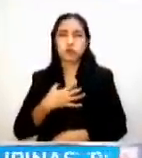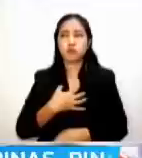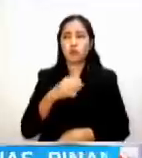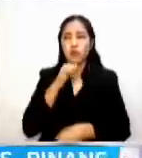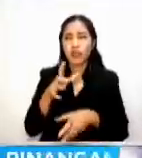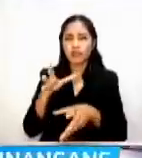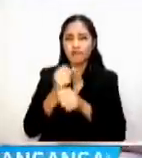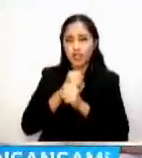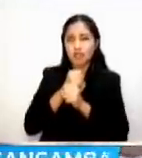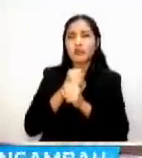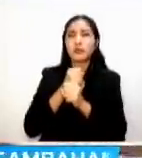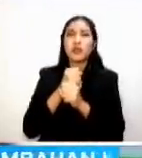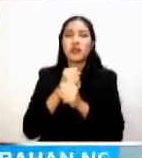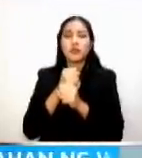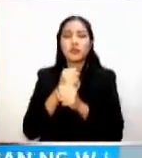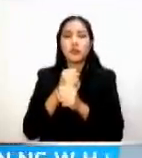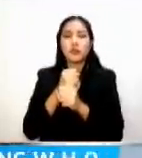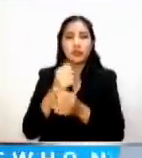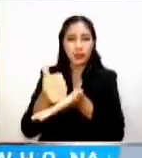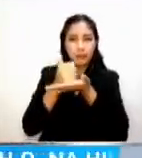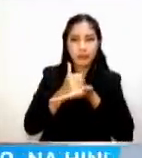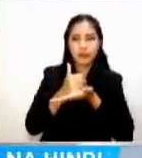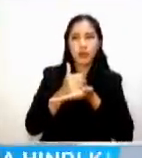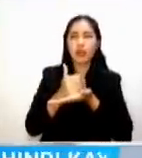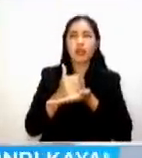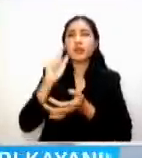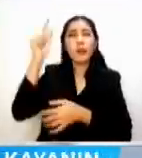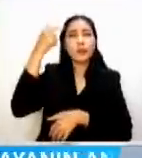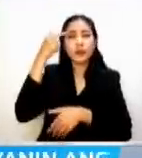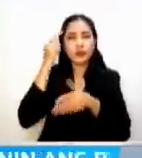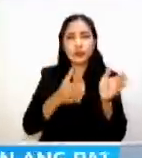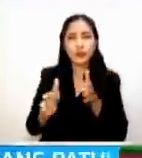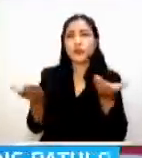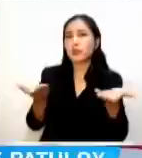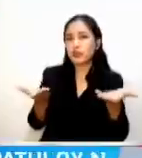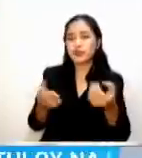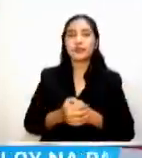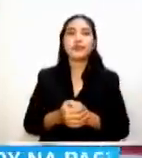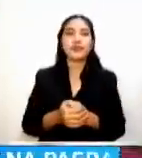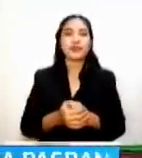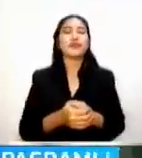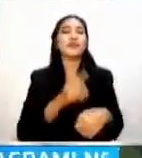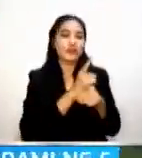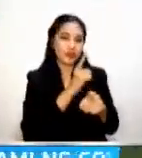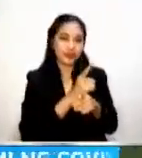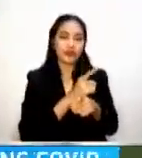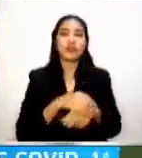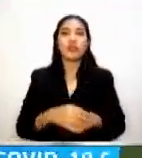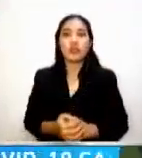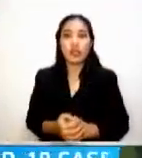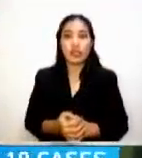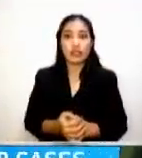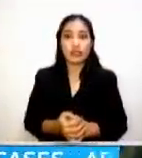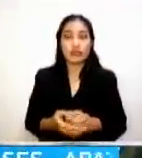raw no, na bigayan dyan. Tama ka dyan, Connie. Dito naman, dahil marami yung tumatanggap